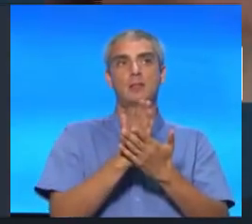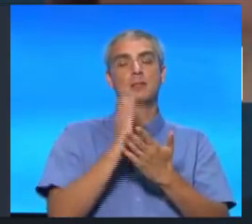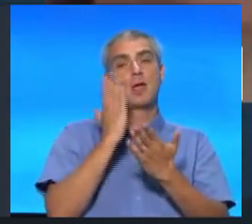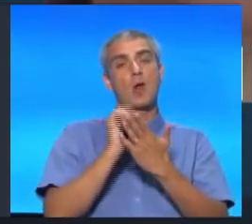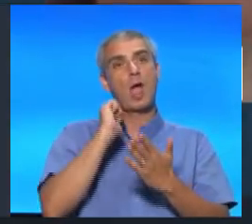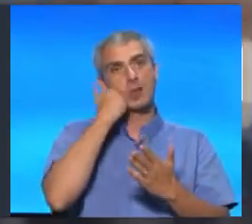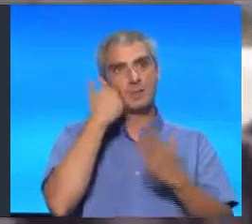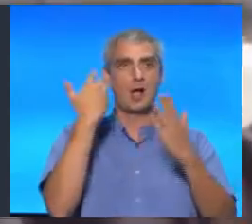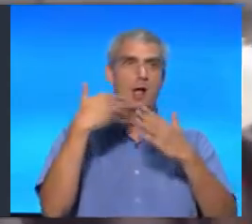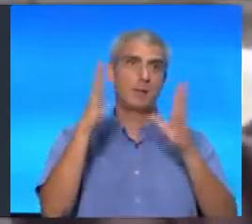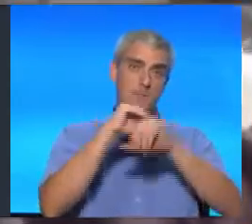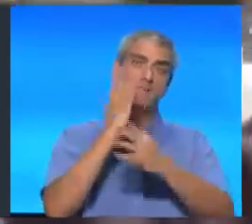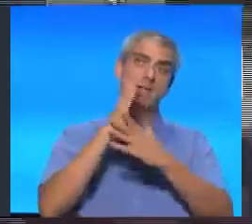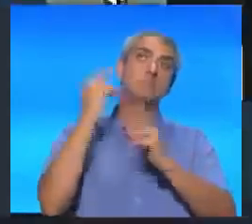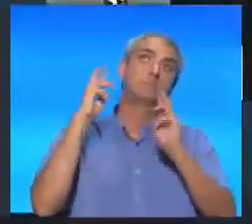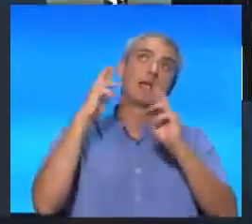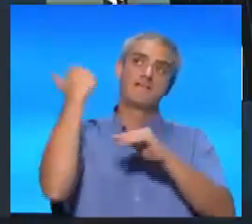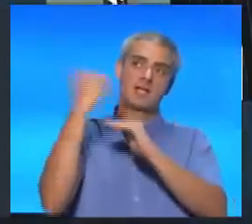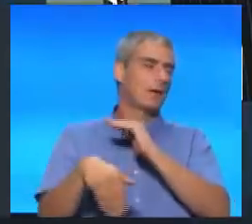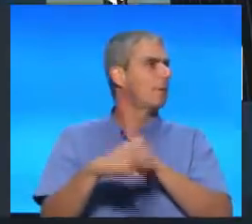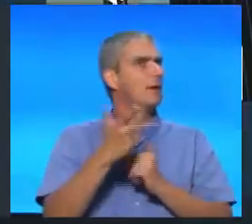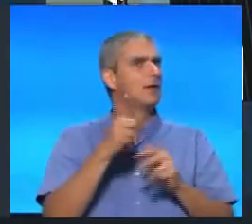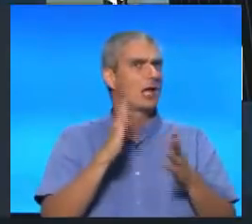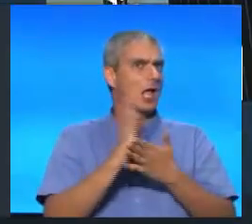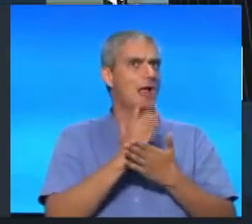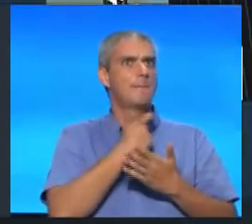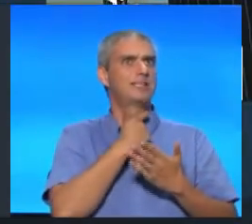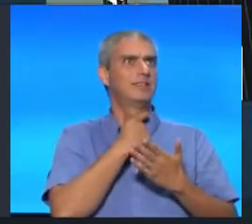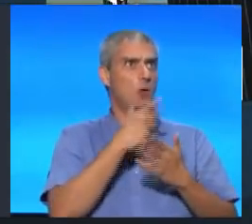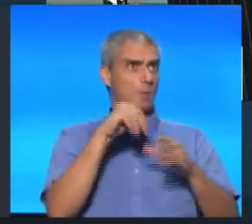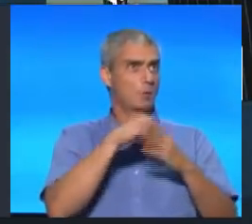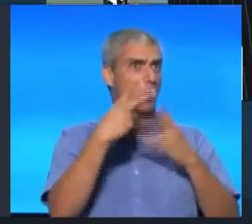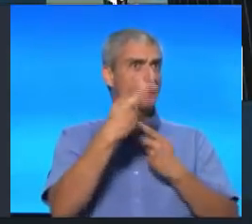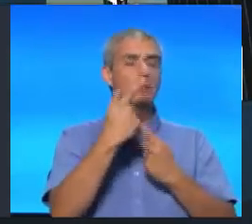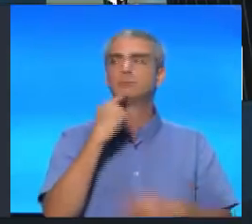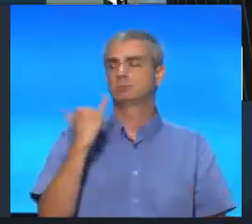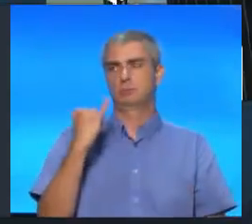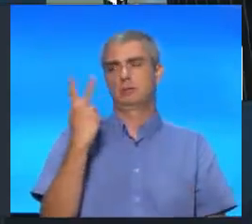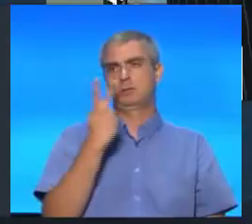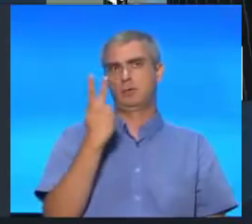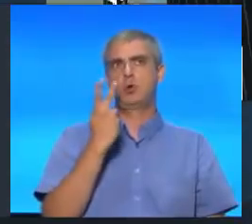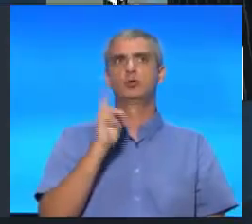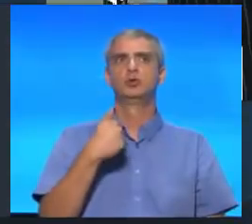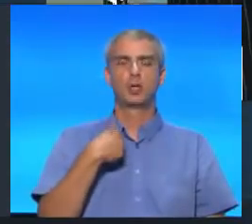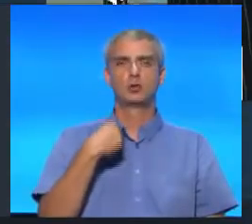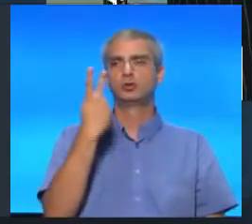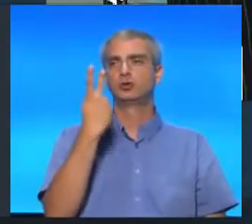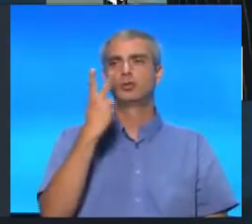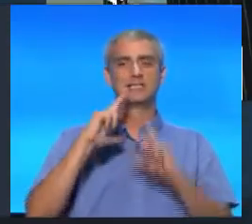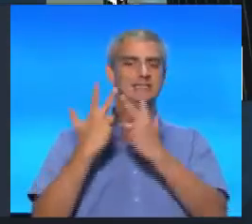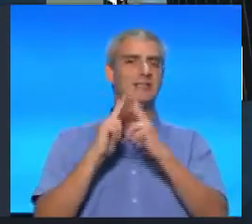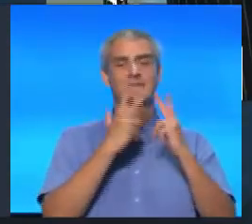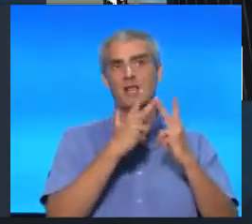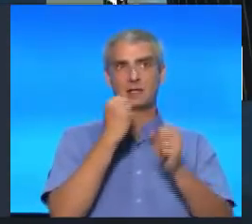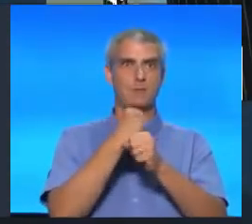בערב, עד שהכל ייגמר בשאיפה. בהיערכות של מצב חירום בבית החולים? כן, בוודאי. יש לנו 2 צוותים,